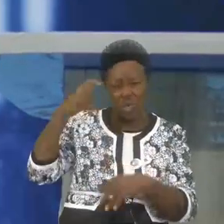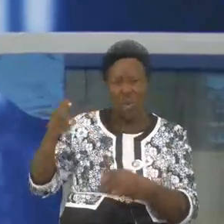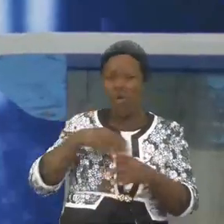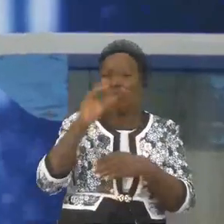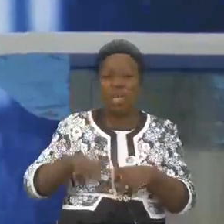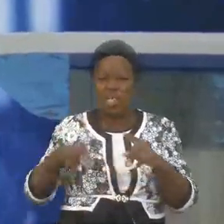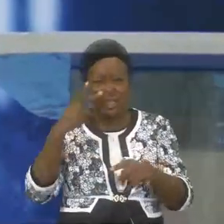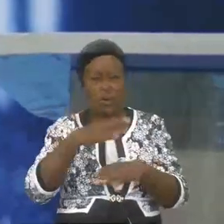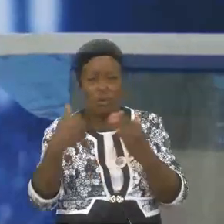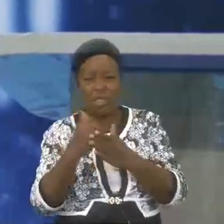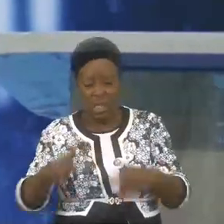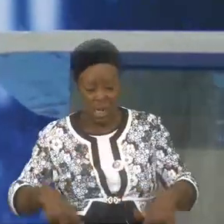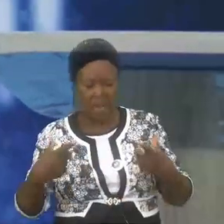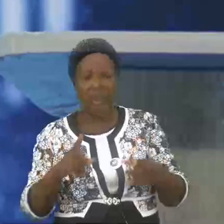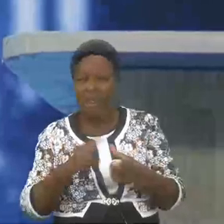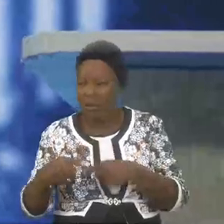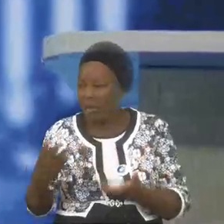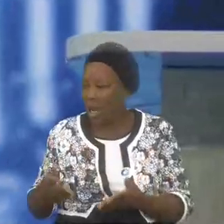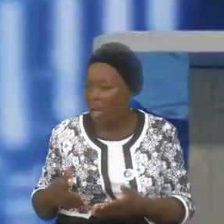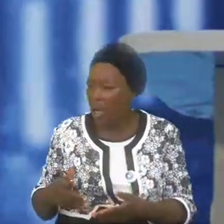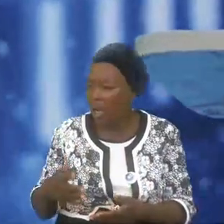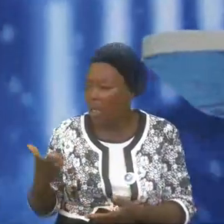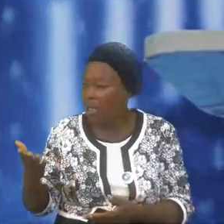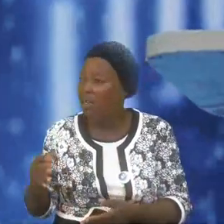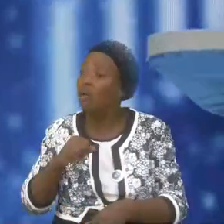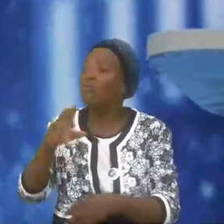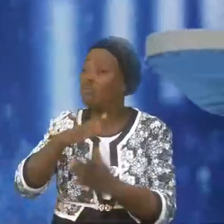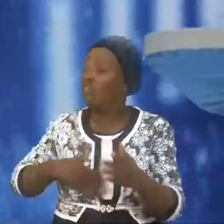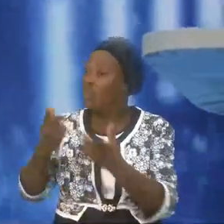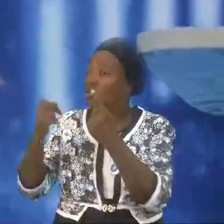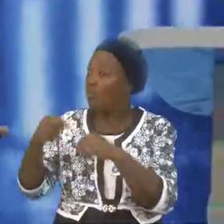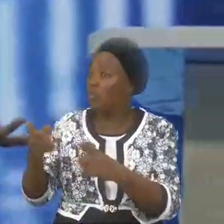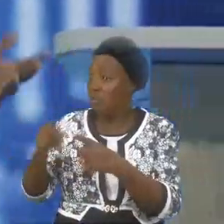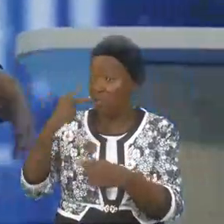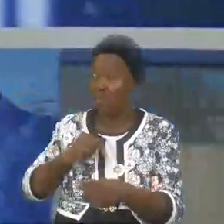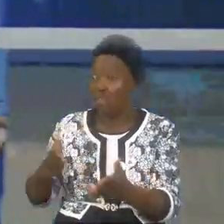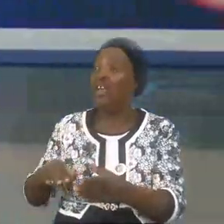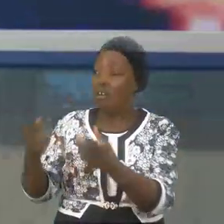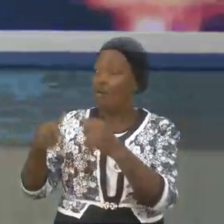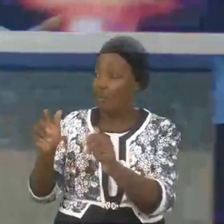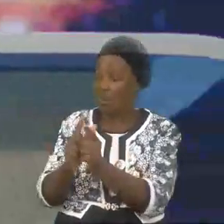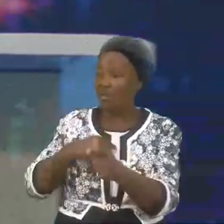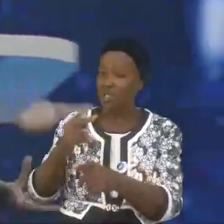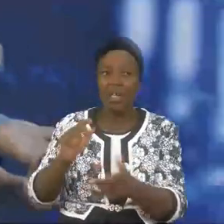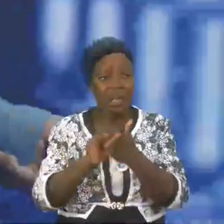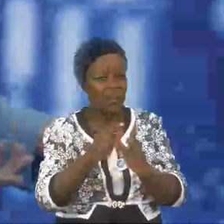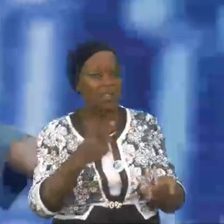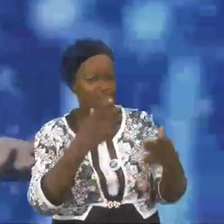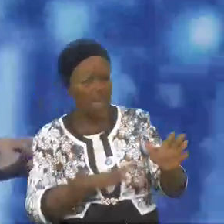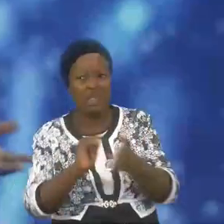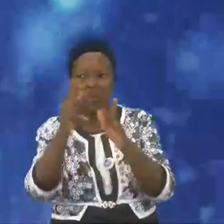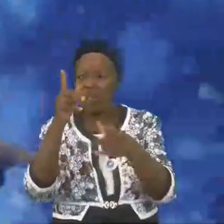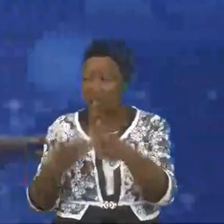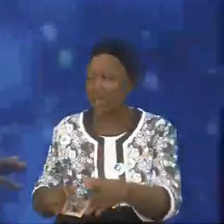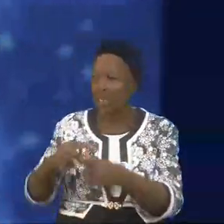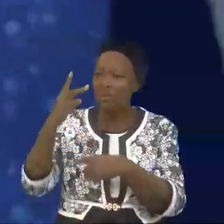que toi tu vois maintenant, Viens. Quand est-ce que tu viens? L'autre est mort et tu le vois. L'autre aussi est mort, l'autre